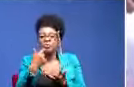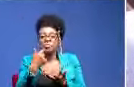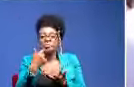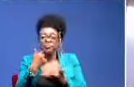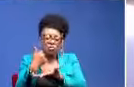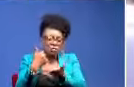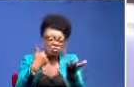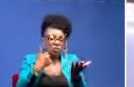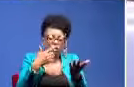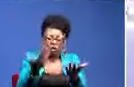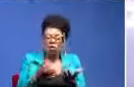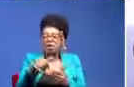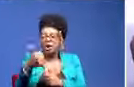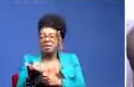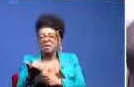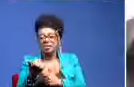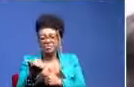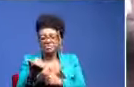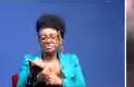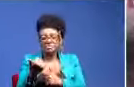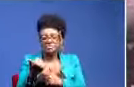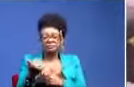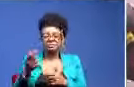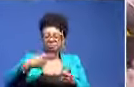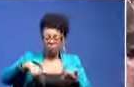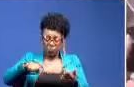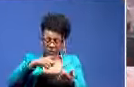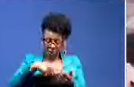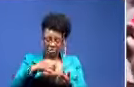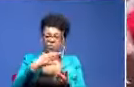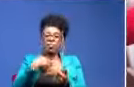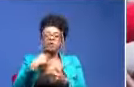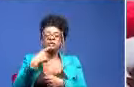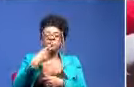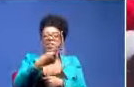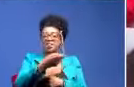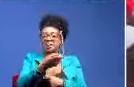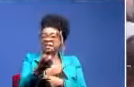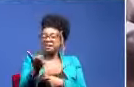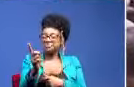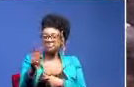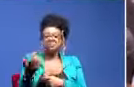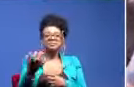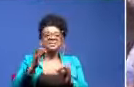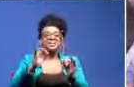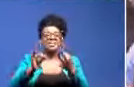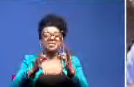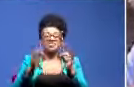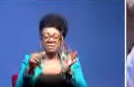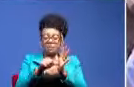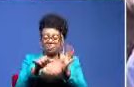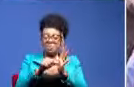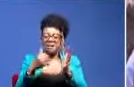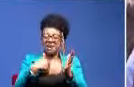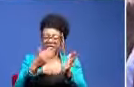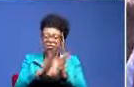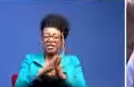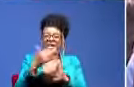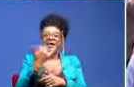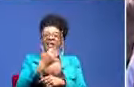ama ni hawa? Sisi tungetaka kuambia hawa, kama muko na shida na Rigathi